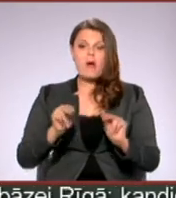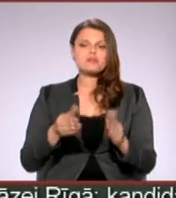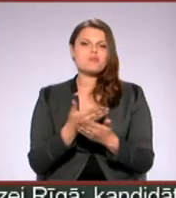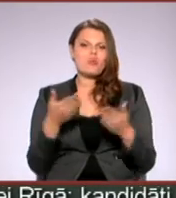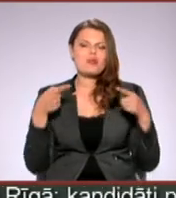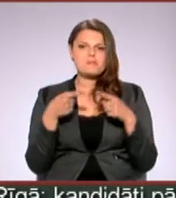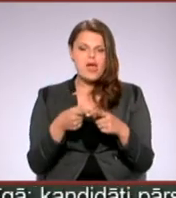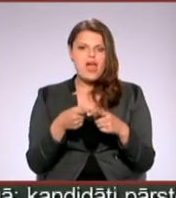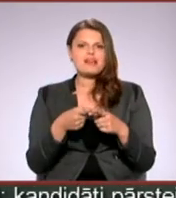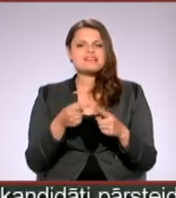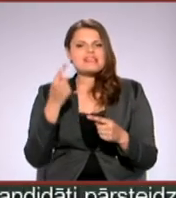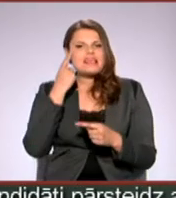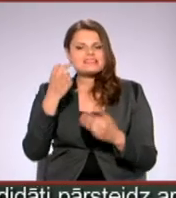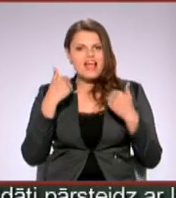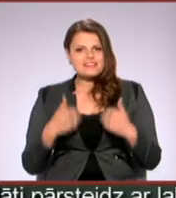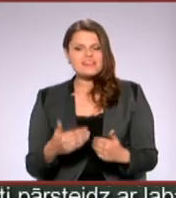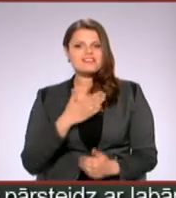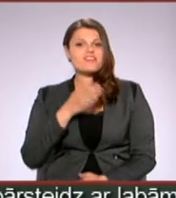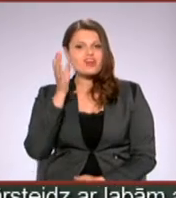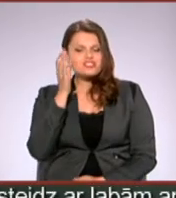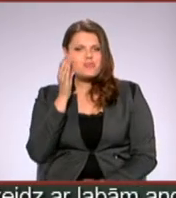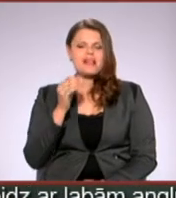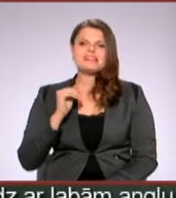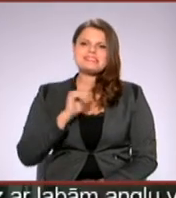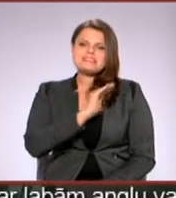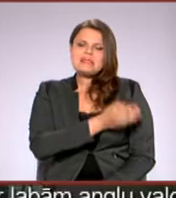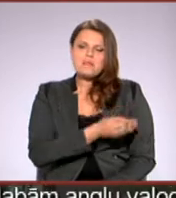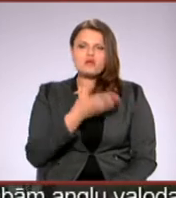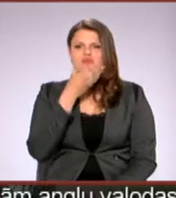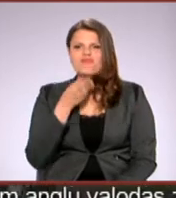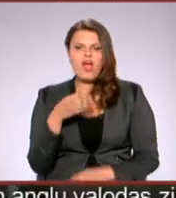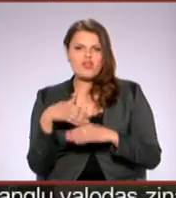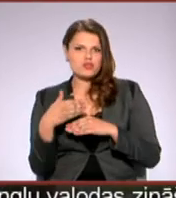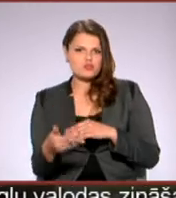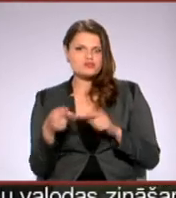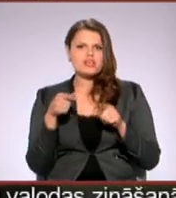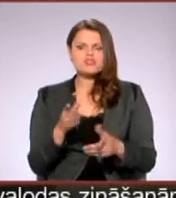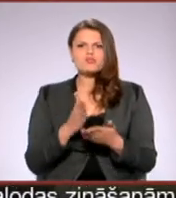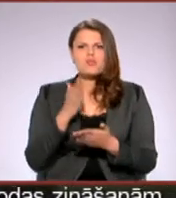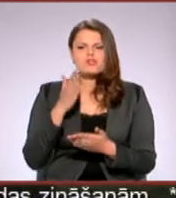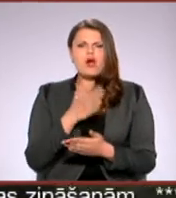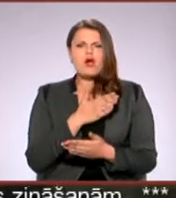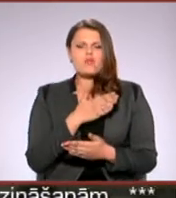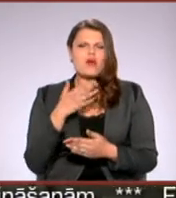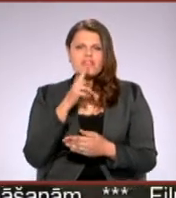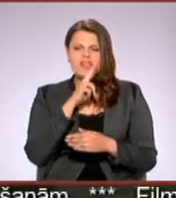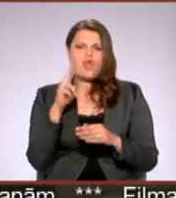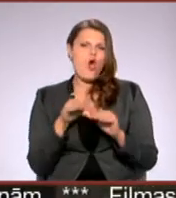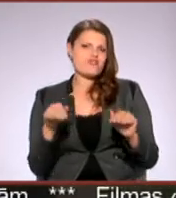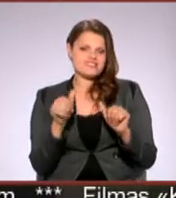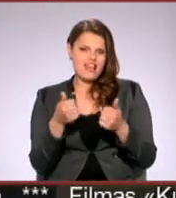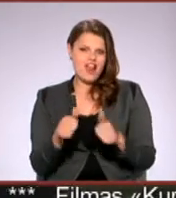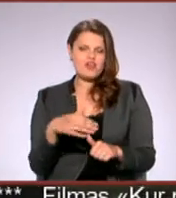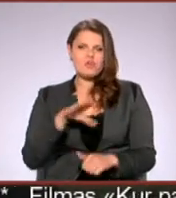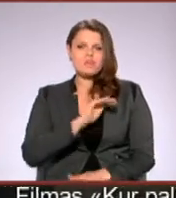ir izzināt sevi un savas zināšanas stiprās un vājās puses. Tas atkal notiek ļoti, ļoti neformālā veidā, jo mums ir ļoti